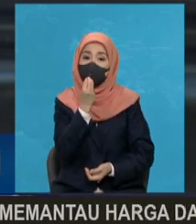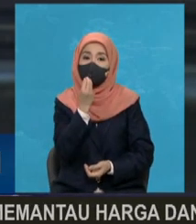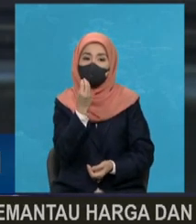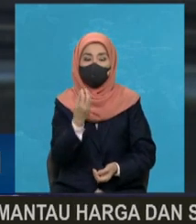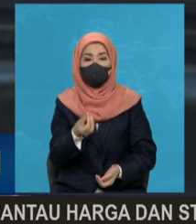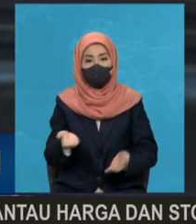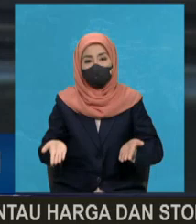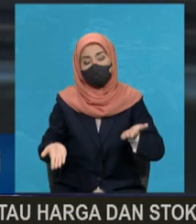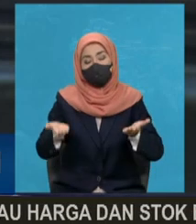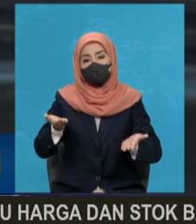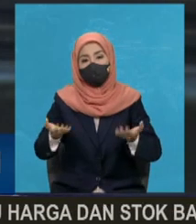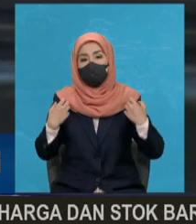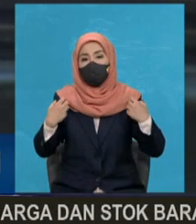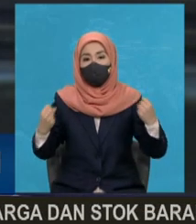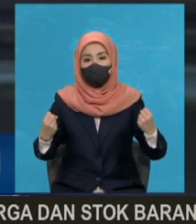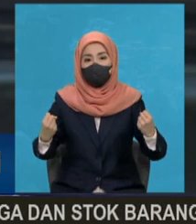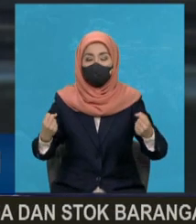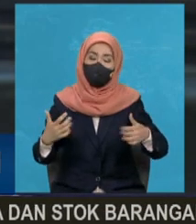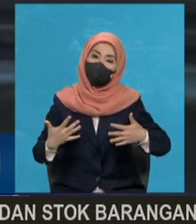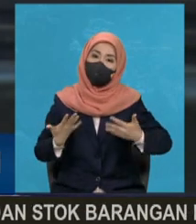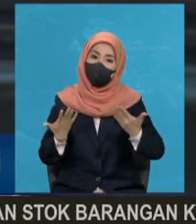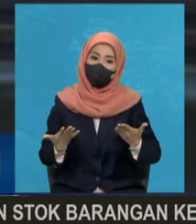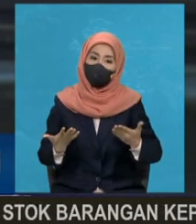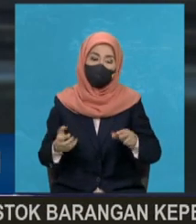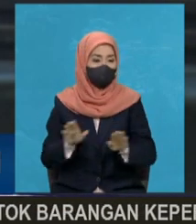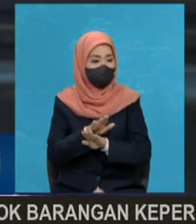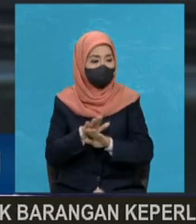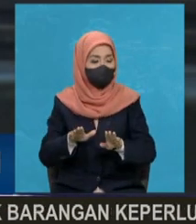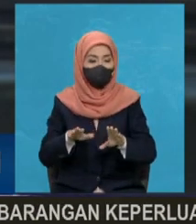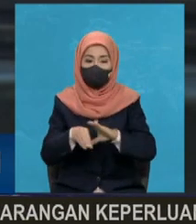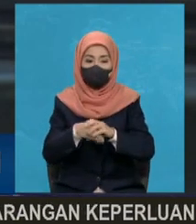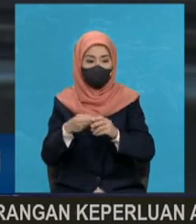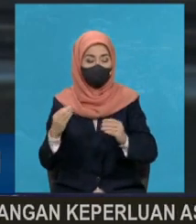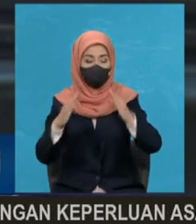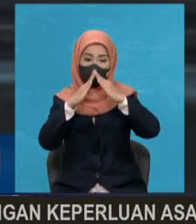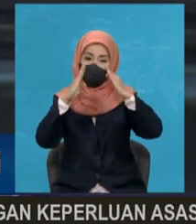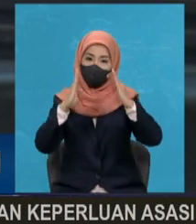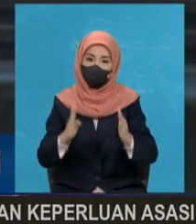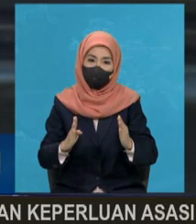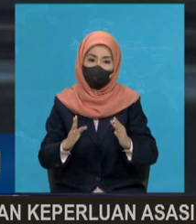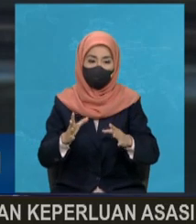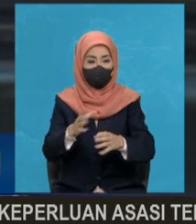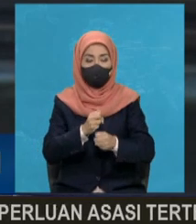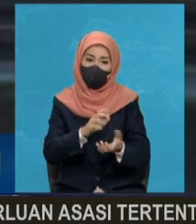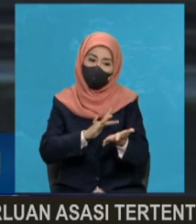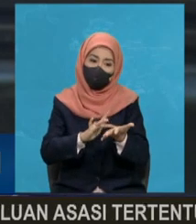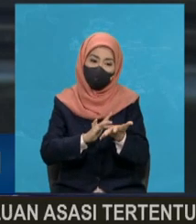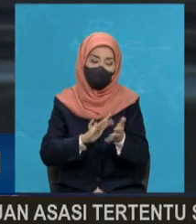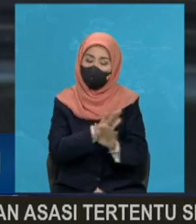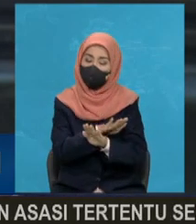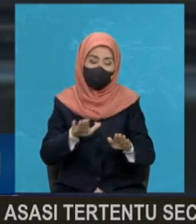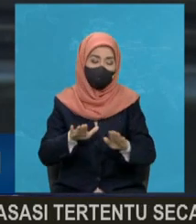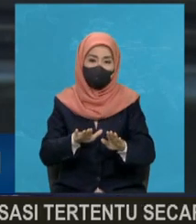seimbang walau bagaimanapun mereka tidak dibenarkan untuk keluar rumah bagi mendapatkan obatan-obatan tersebut